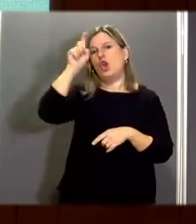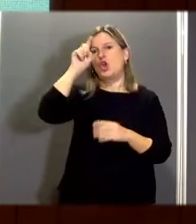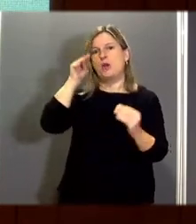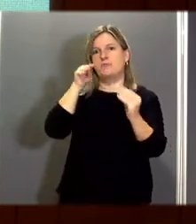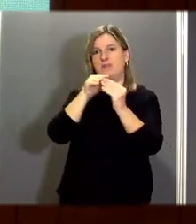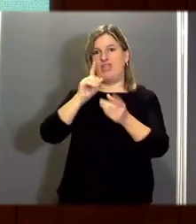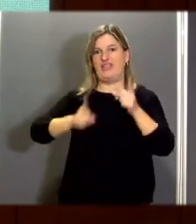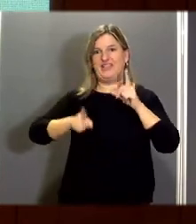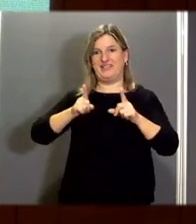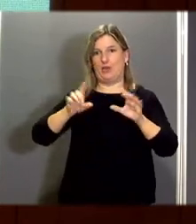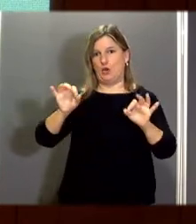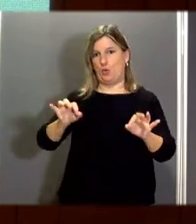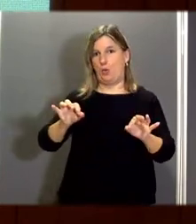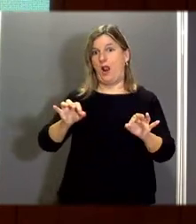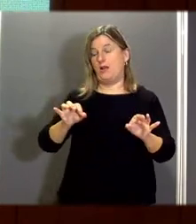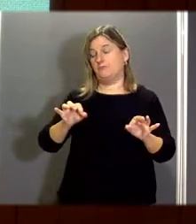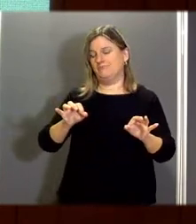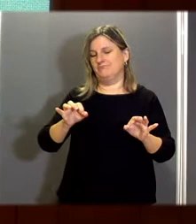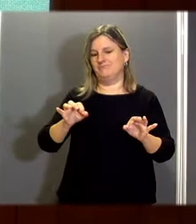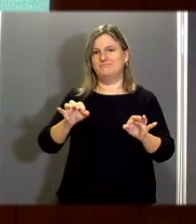potser no és casual,